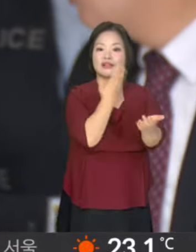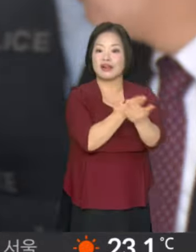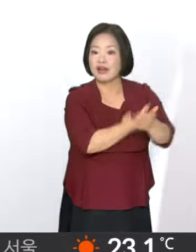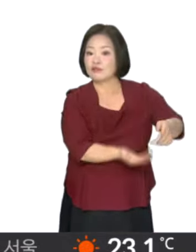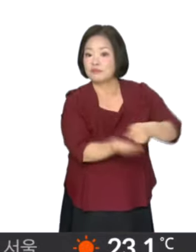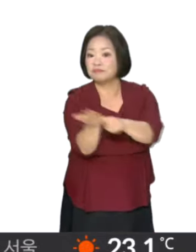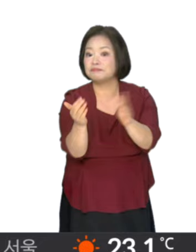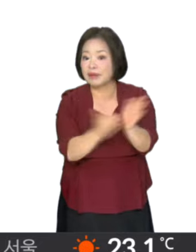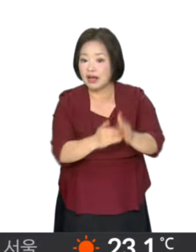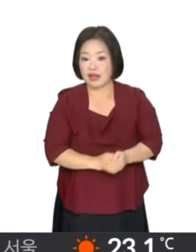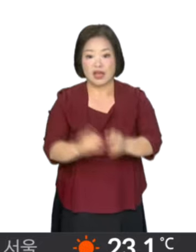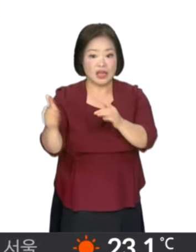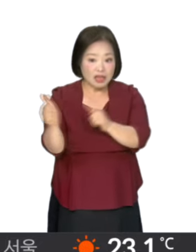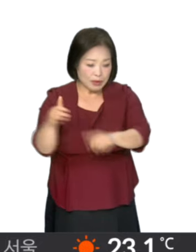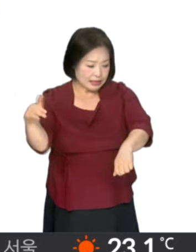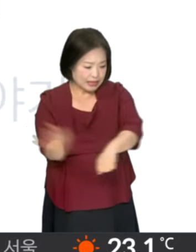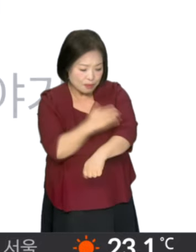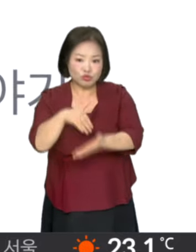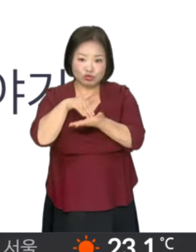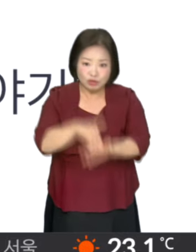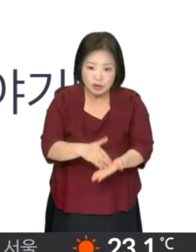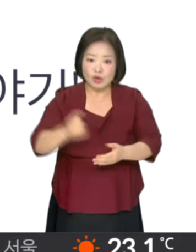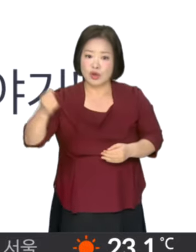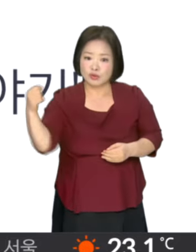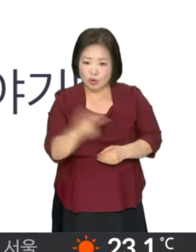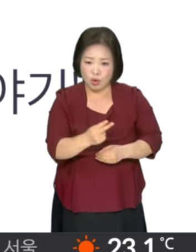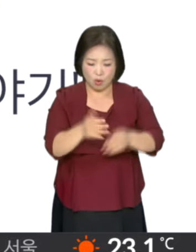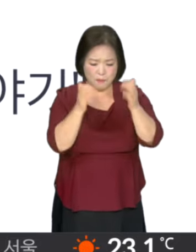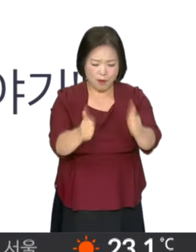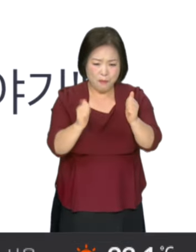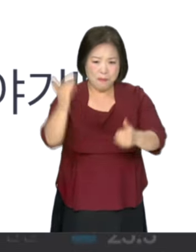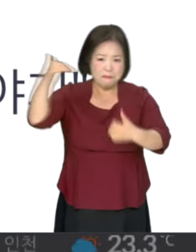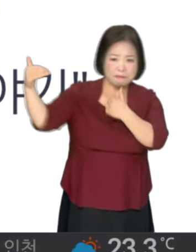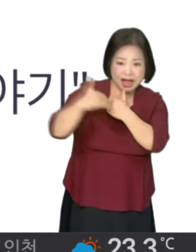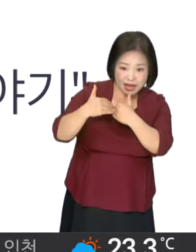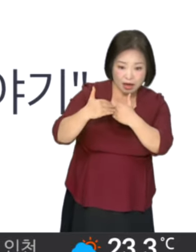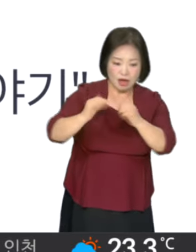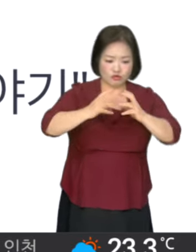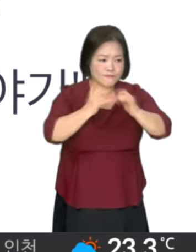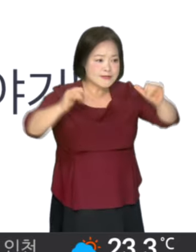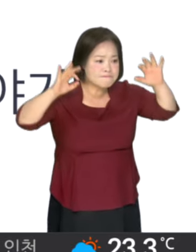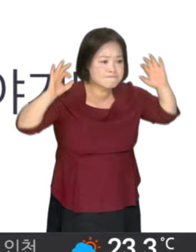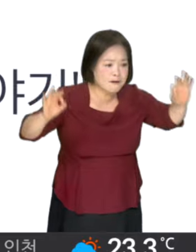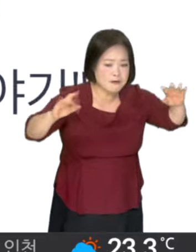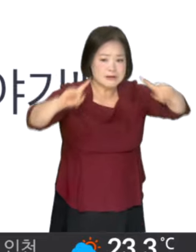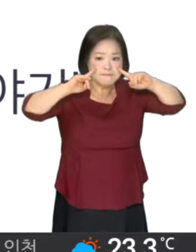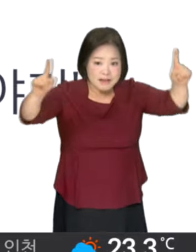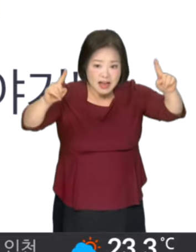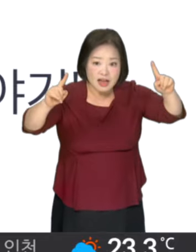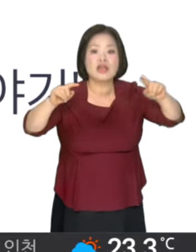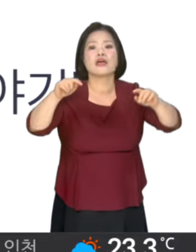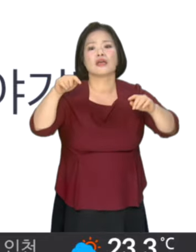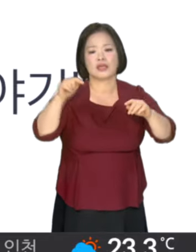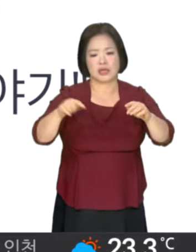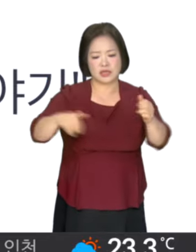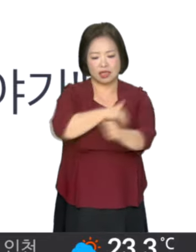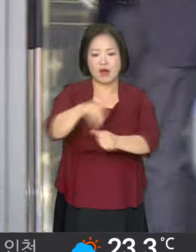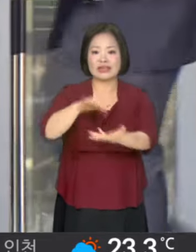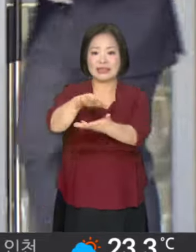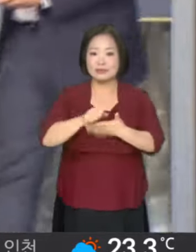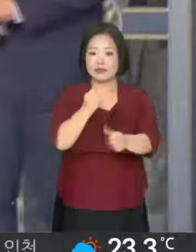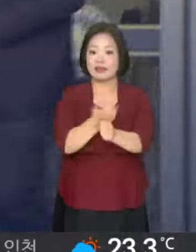요청했습니다 과실이 중하고 조직적인 사법 방해 행위로 국민 공분을 일으킨 점을 참작해야 한다는게 검찰측의